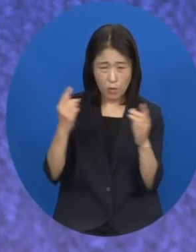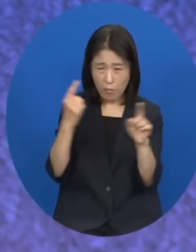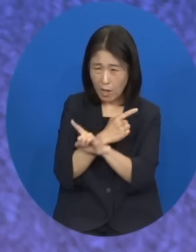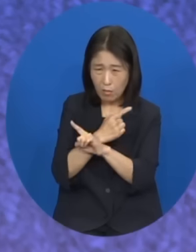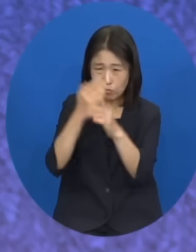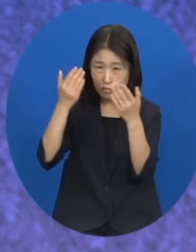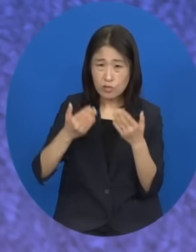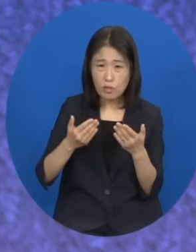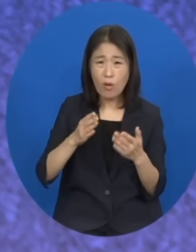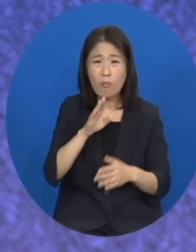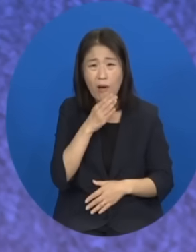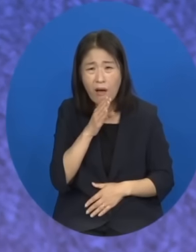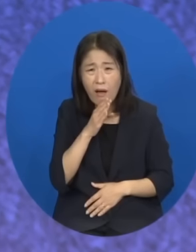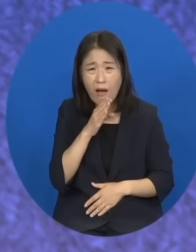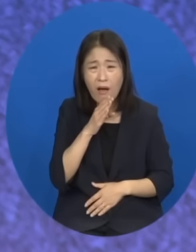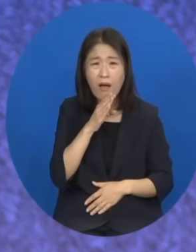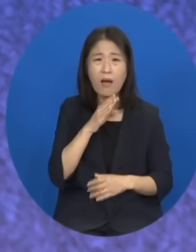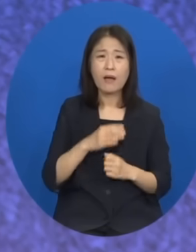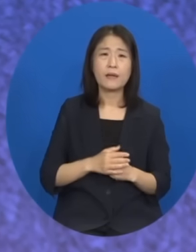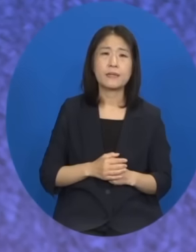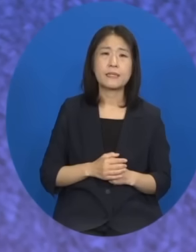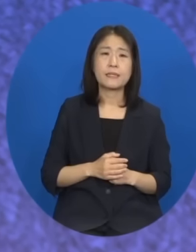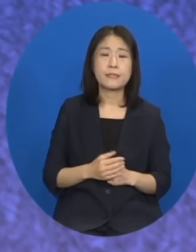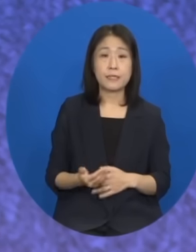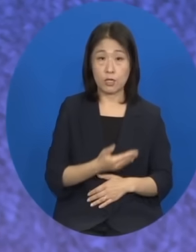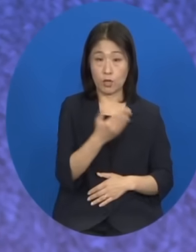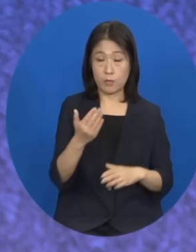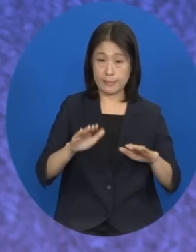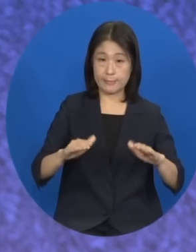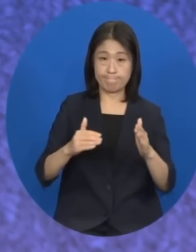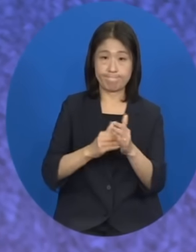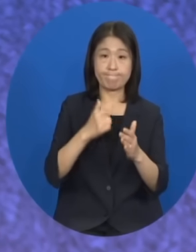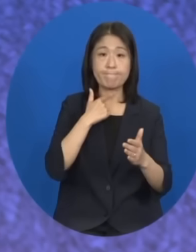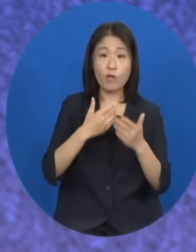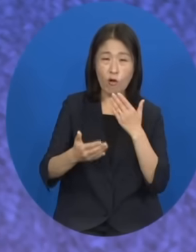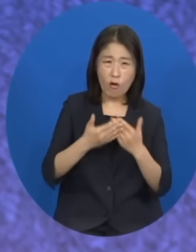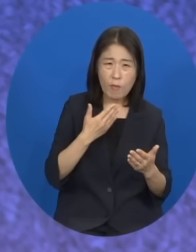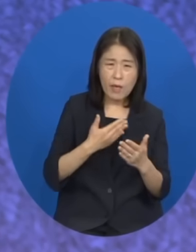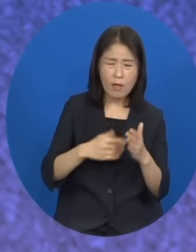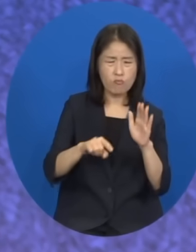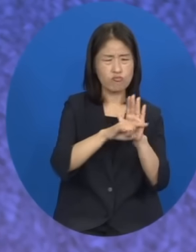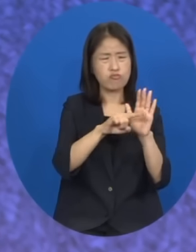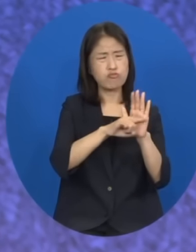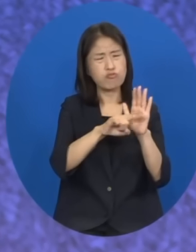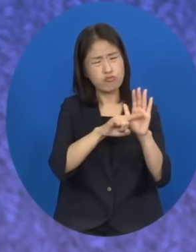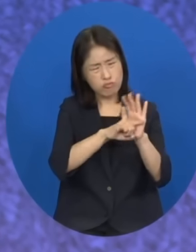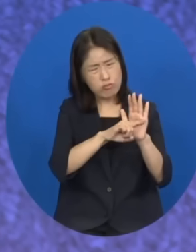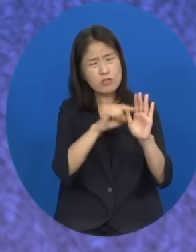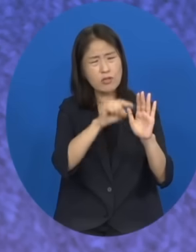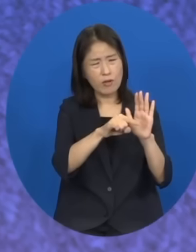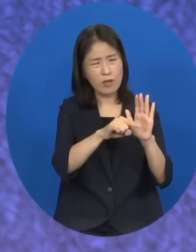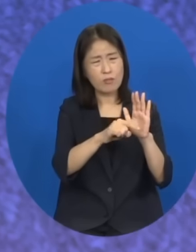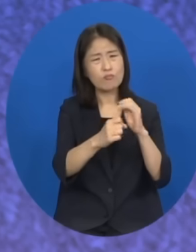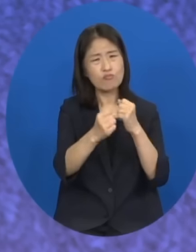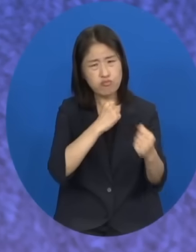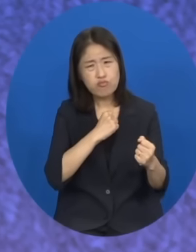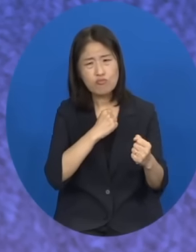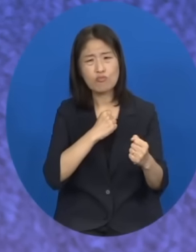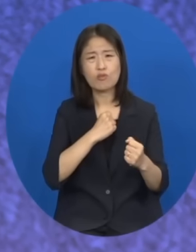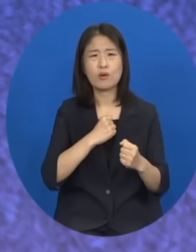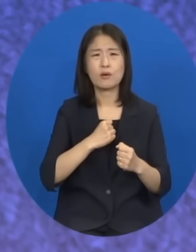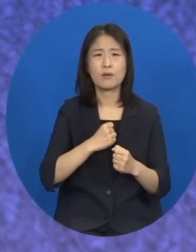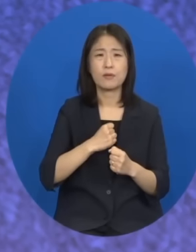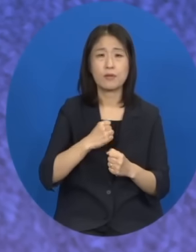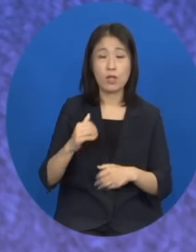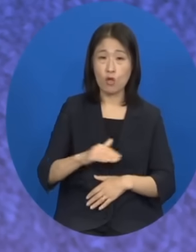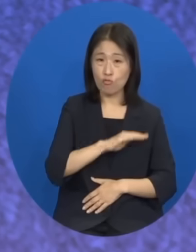여러분의 지금까지의 경험이 아주 부정적이었다 하더라도 우리가 지금 할 수